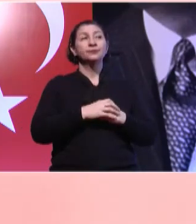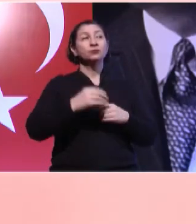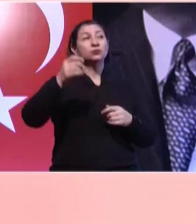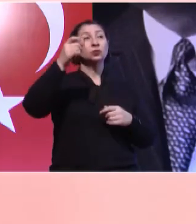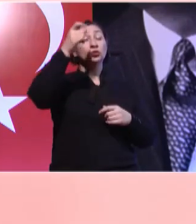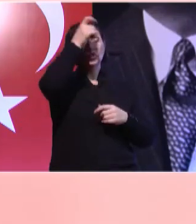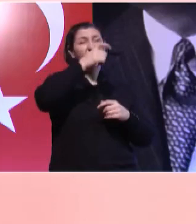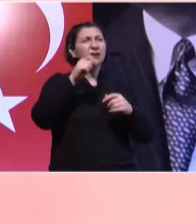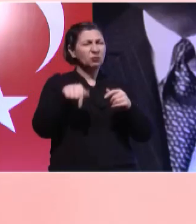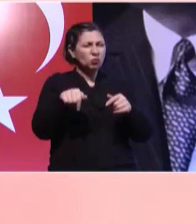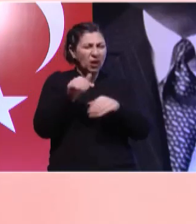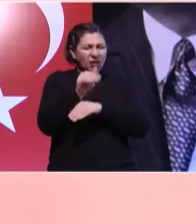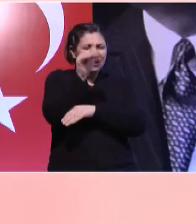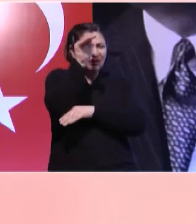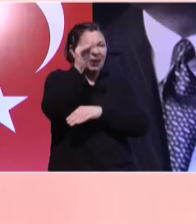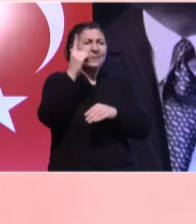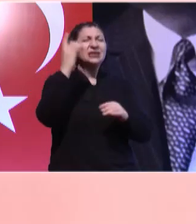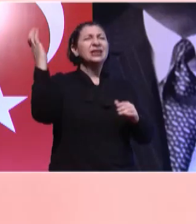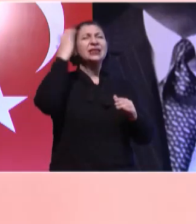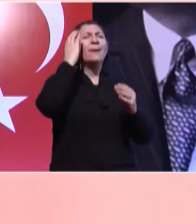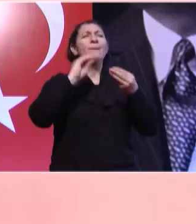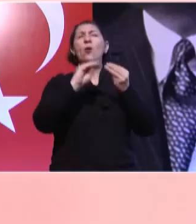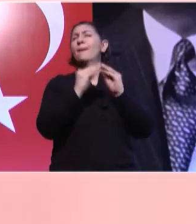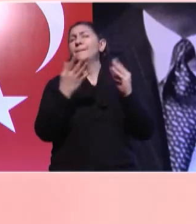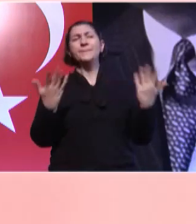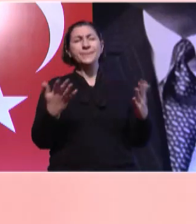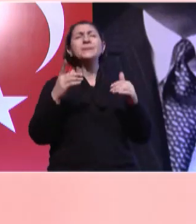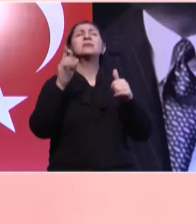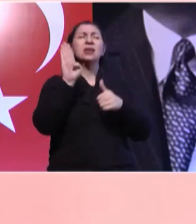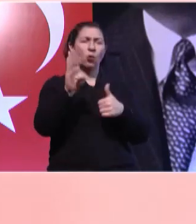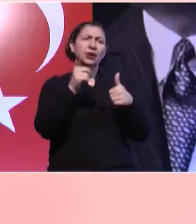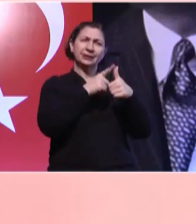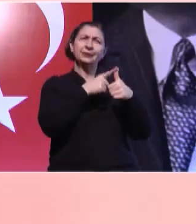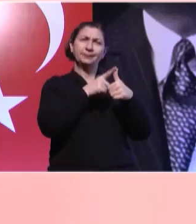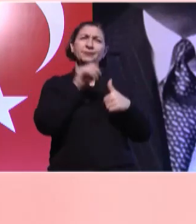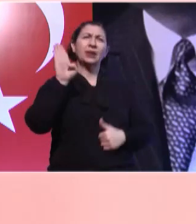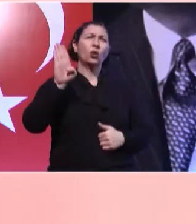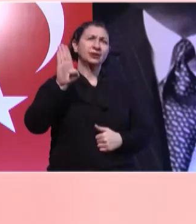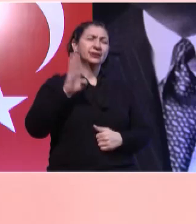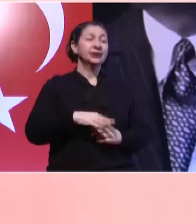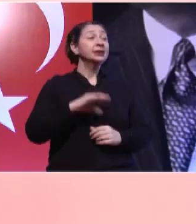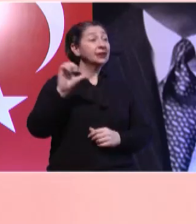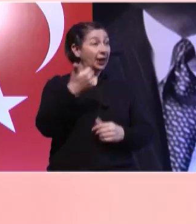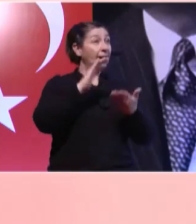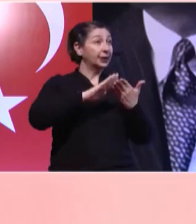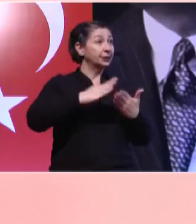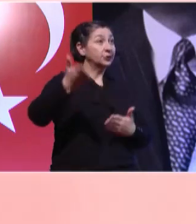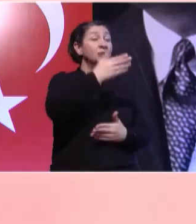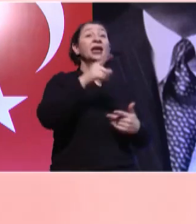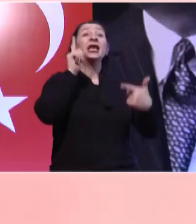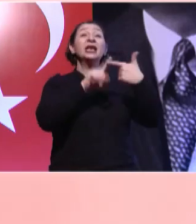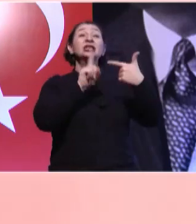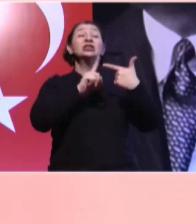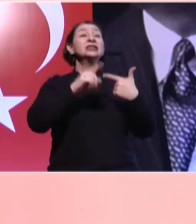Türkiye'nin yaşadığı birinci temel sorun demokrasidir. Değerli arkadaşlarım, ikinci temel